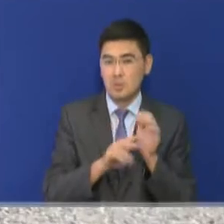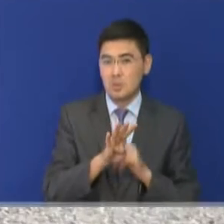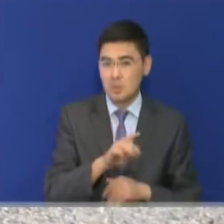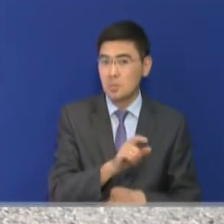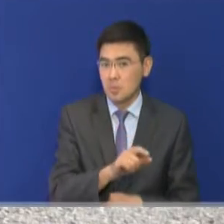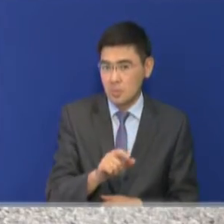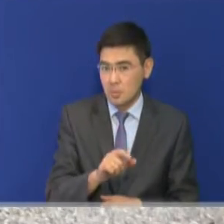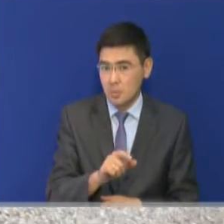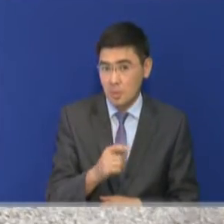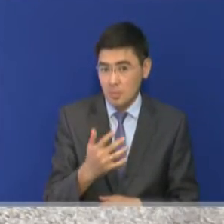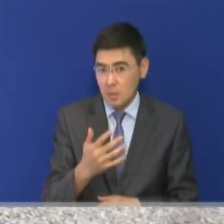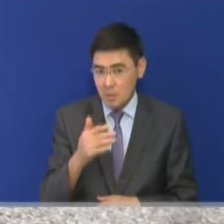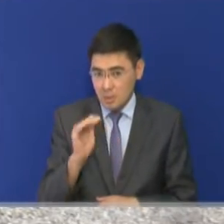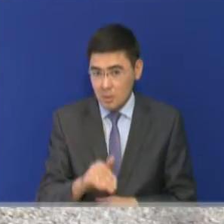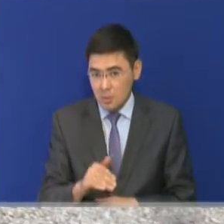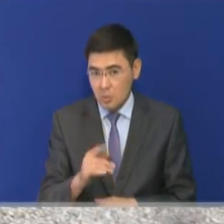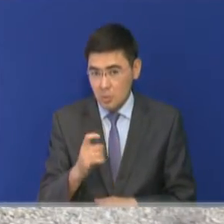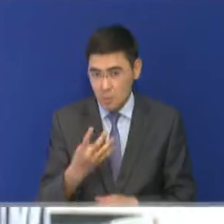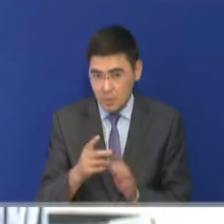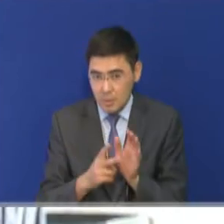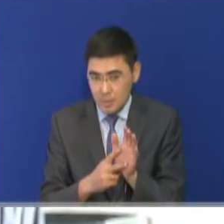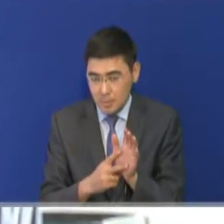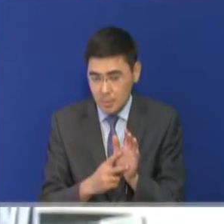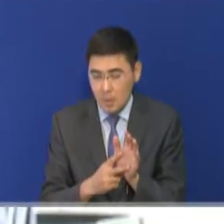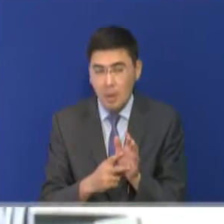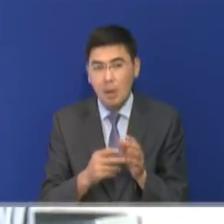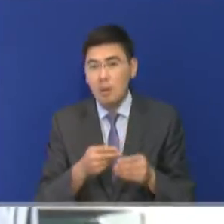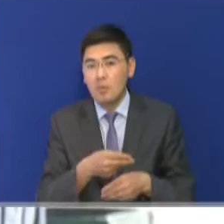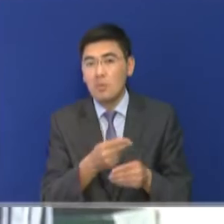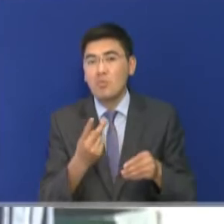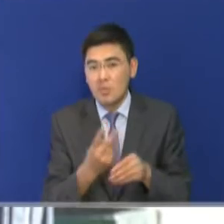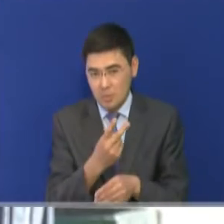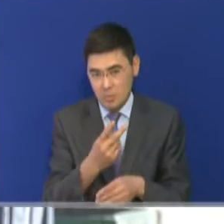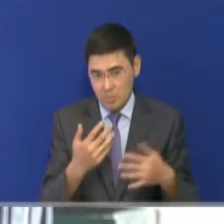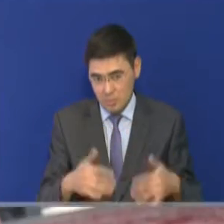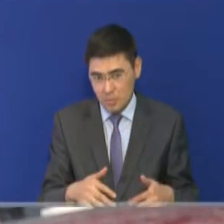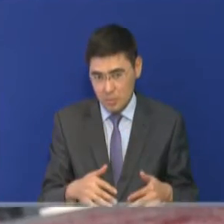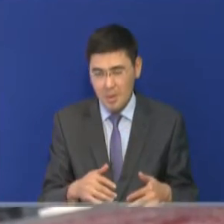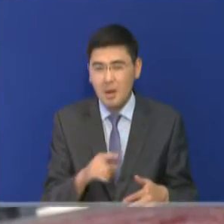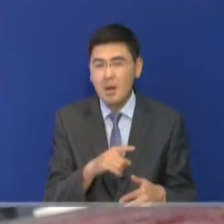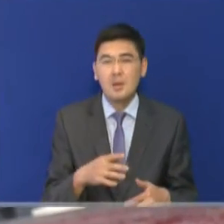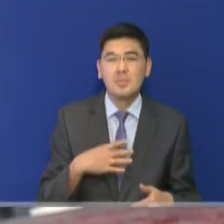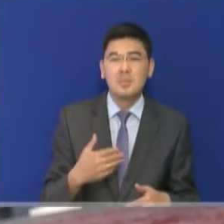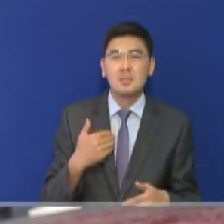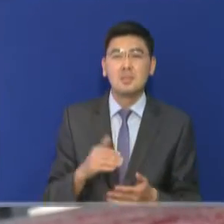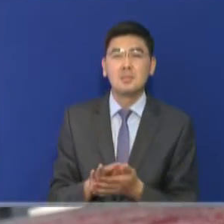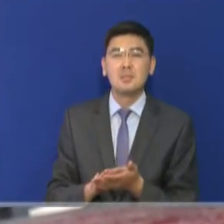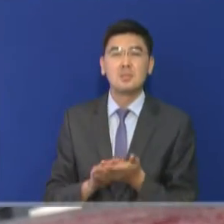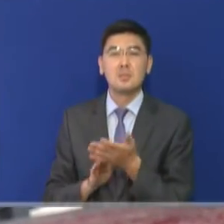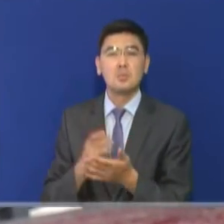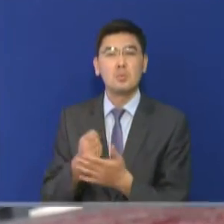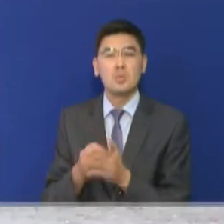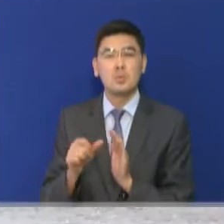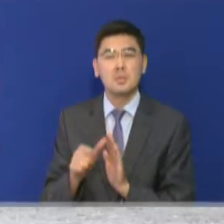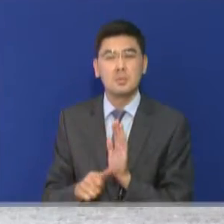человека. И 50 147 из них получили выплату второй раз. Это те, кто успел подать заявление до 16